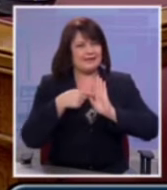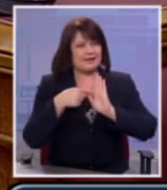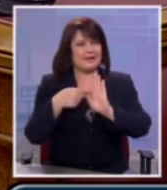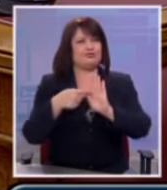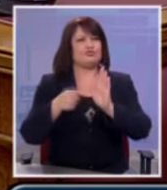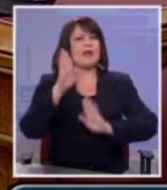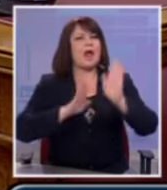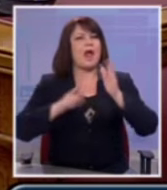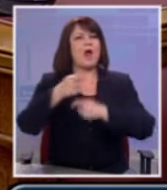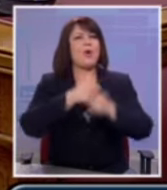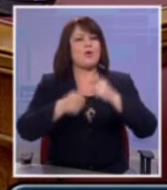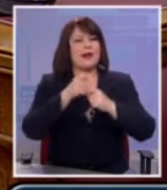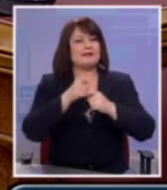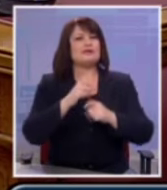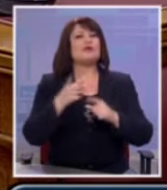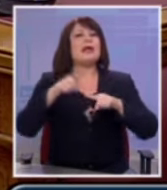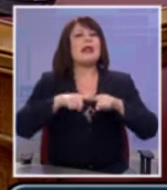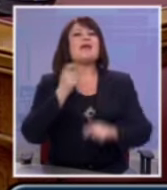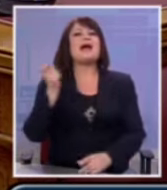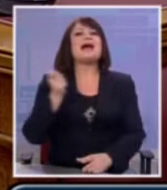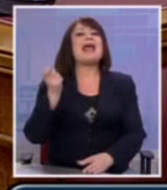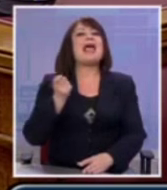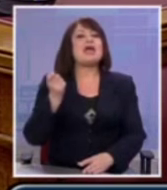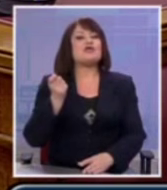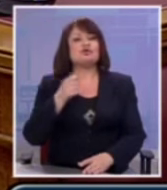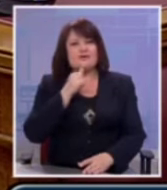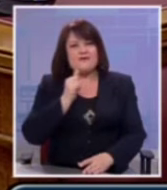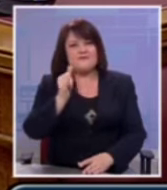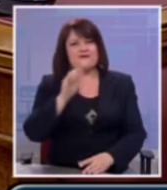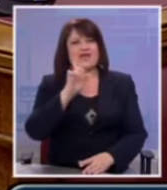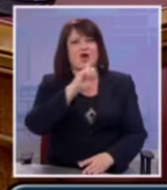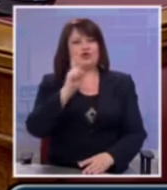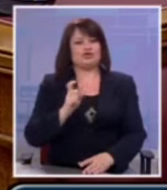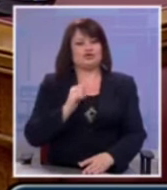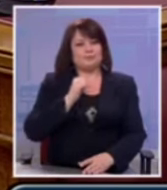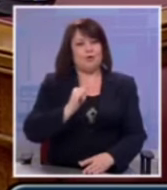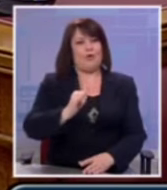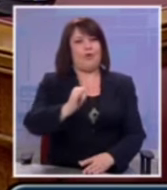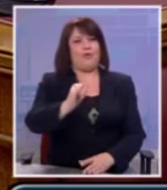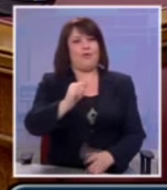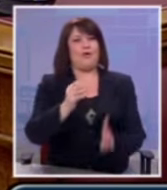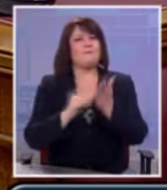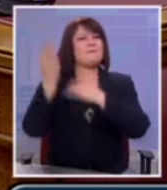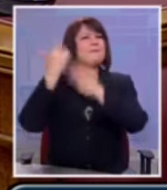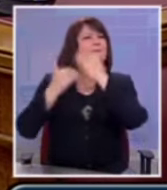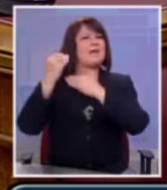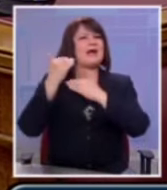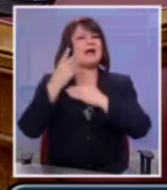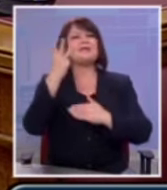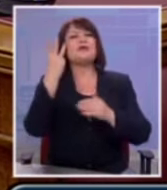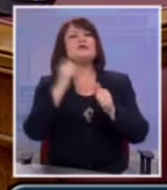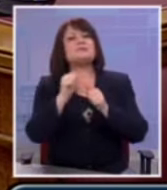αγορές ότι το χρέος της Ελλάδας έχει καταστεί βιώσιμο και δεν θα επανέλθουμε πάλι στην ίδια συζήτηση σε 2 ή 3